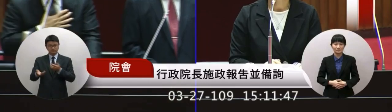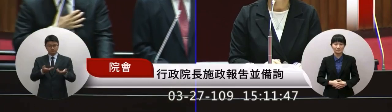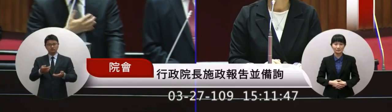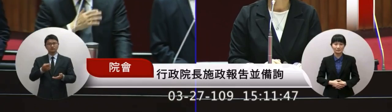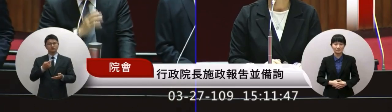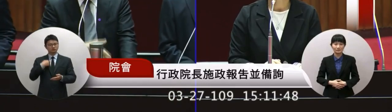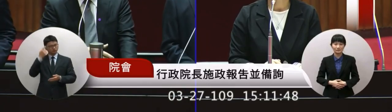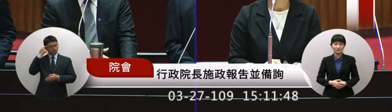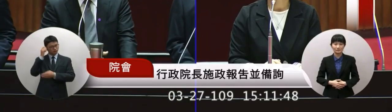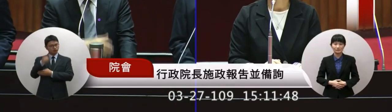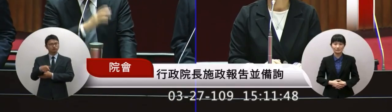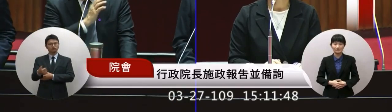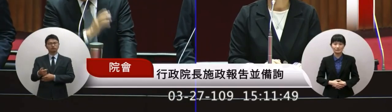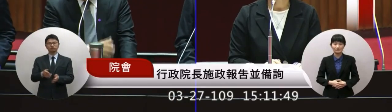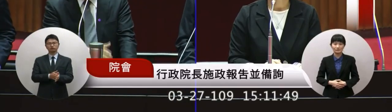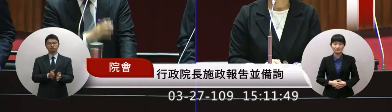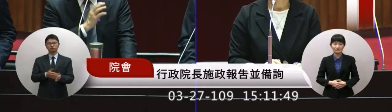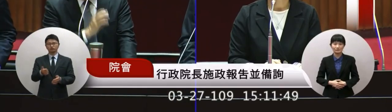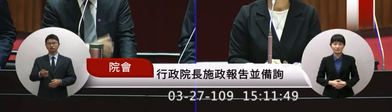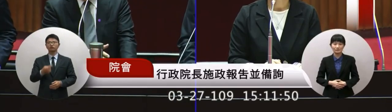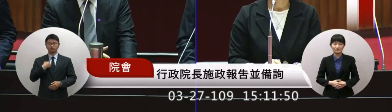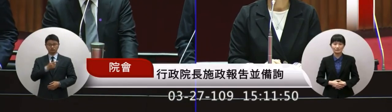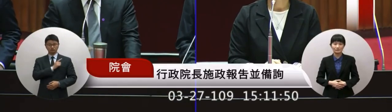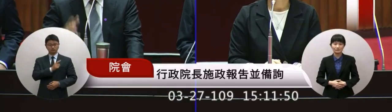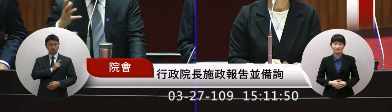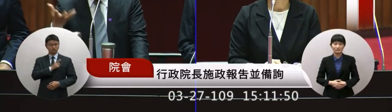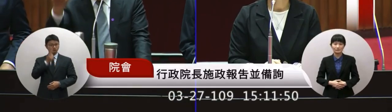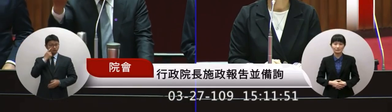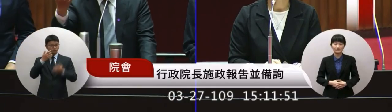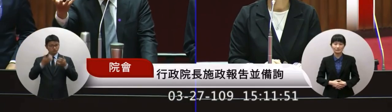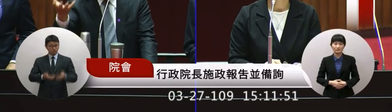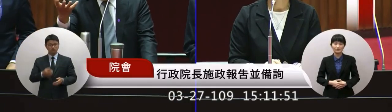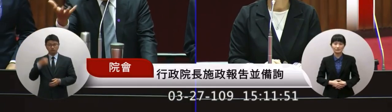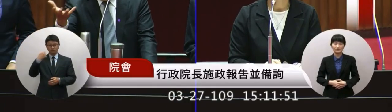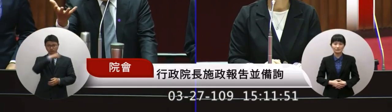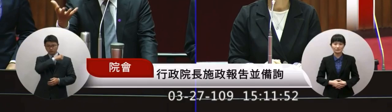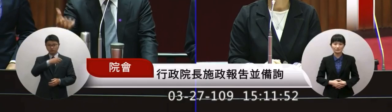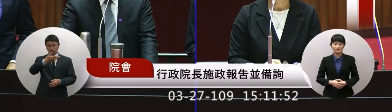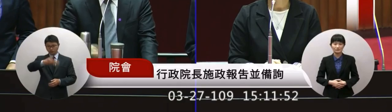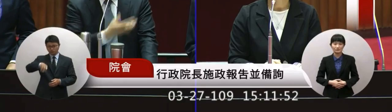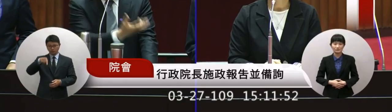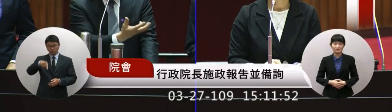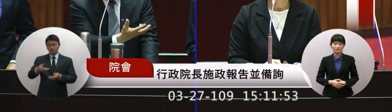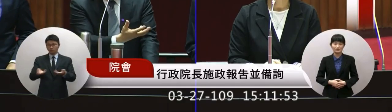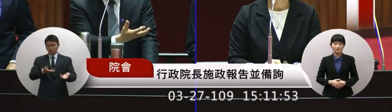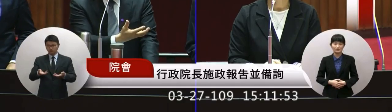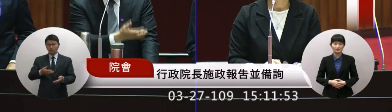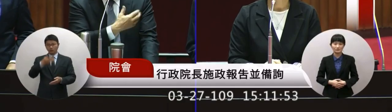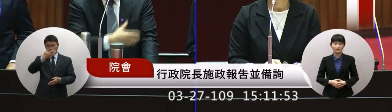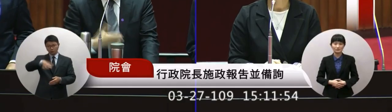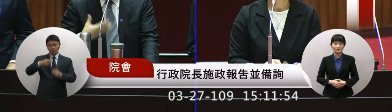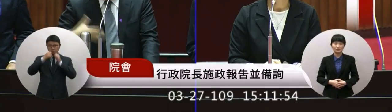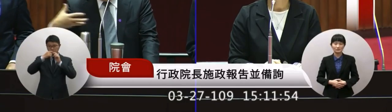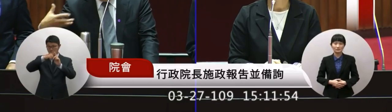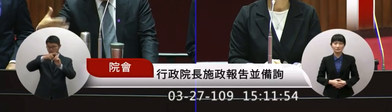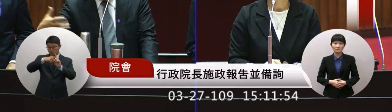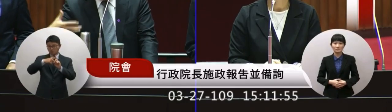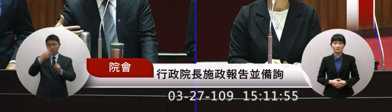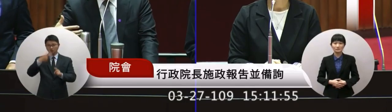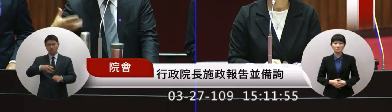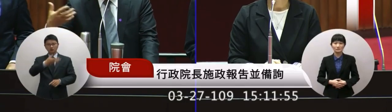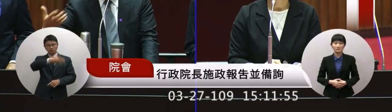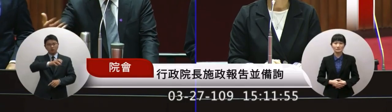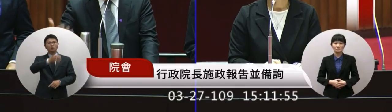人也一直是非常注重台湾这个水源啊、水质啊以及饮